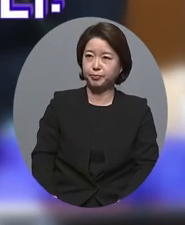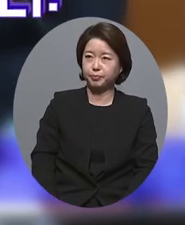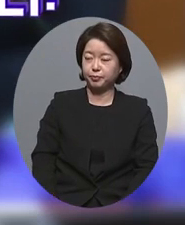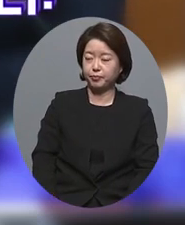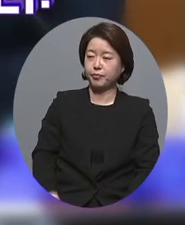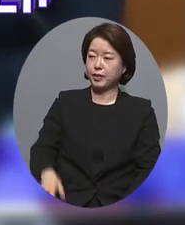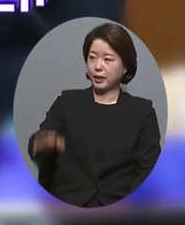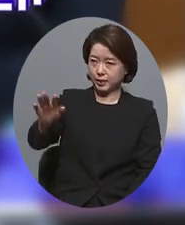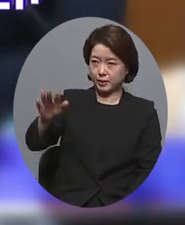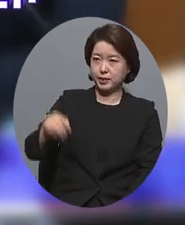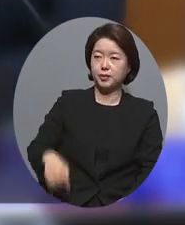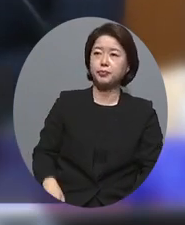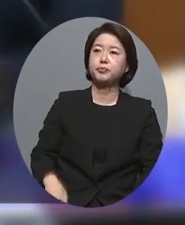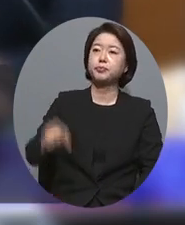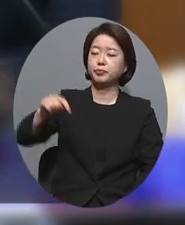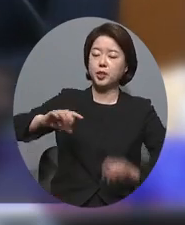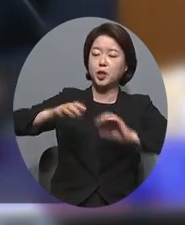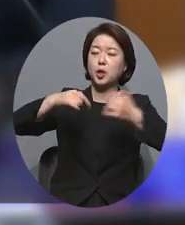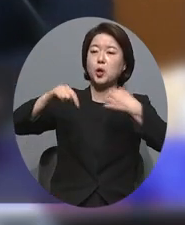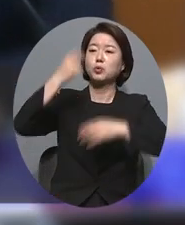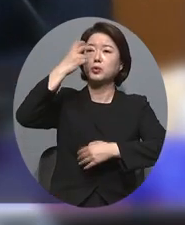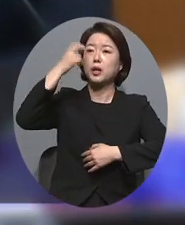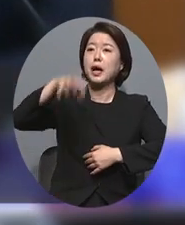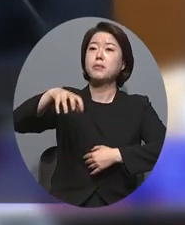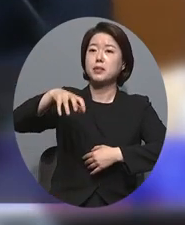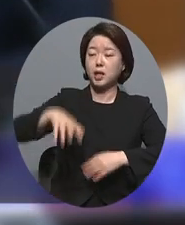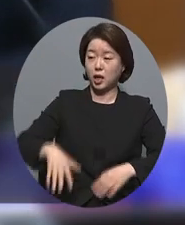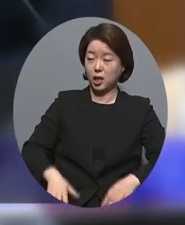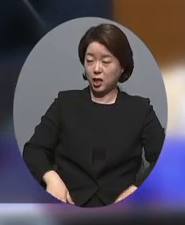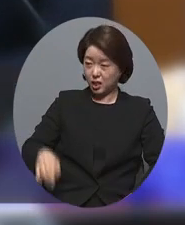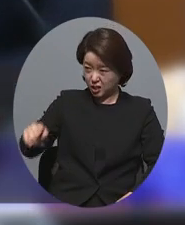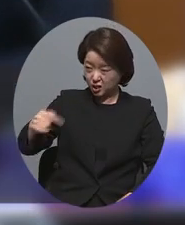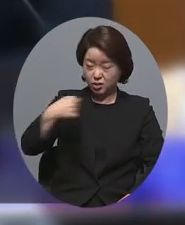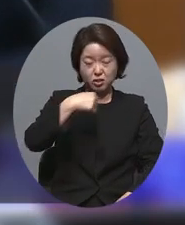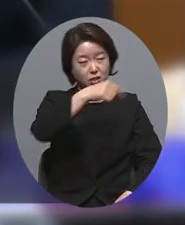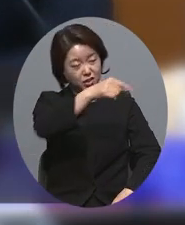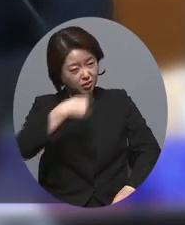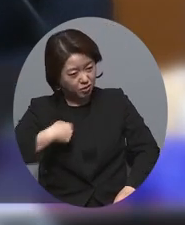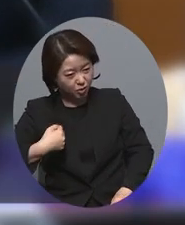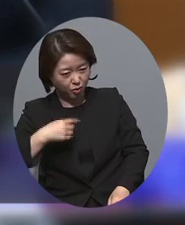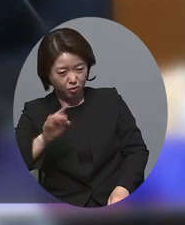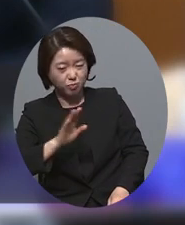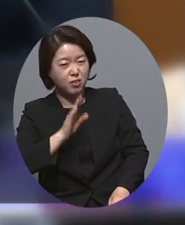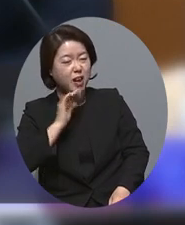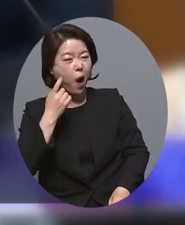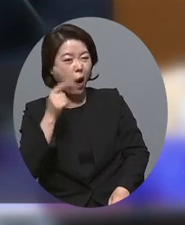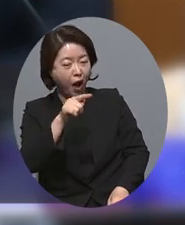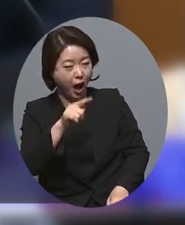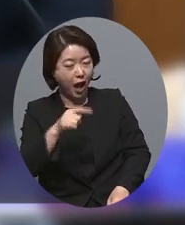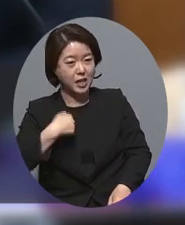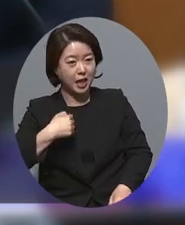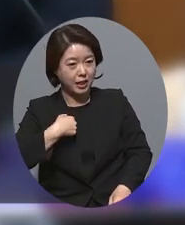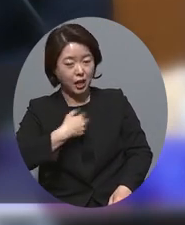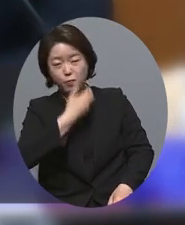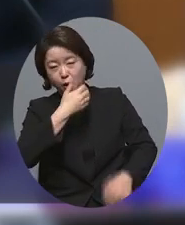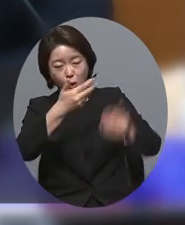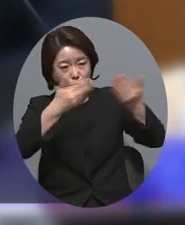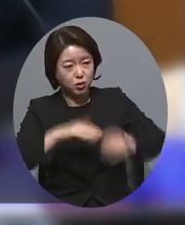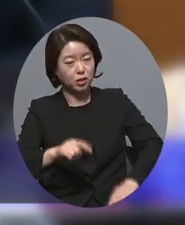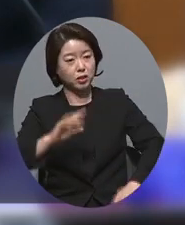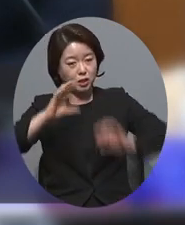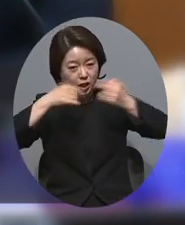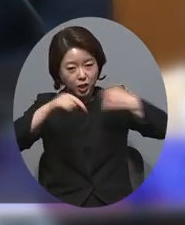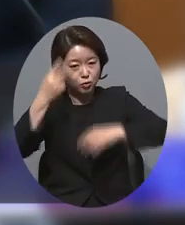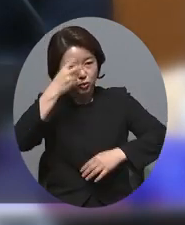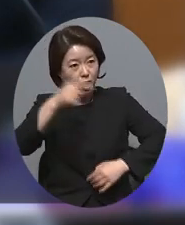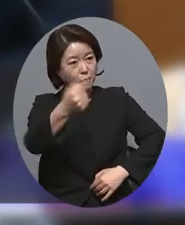자, 아니 국정감사 자리에서 저런 찌라시 수준도 안 되는 거 가지고 국무위원을 모욕해놓고 국정감사라니 그게 말이 되는